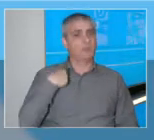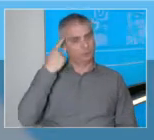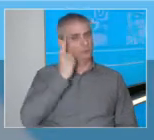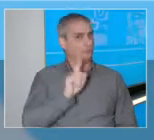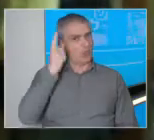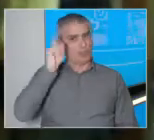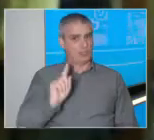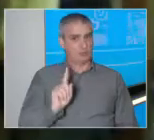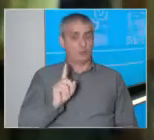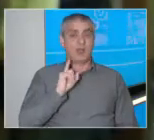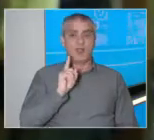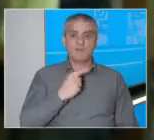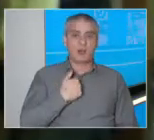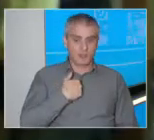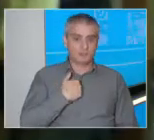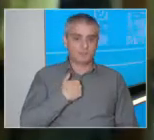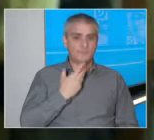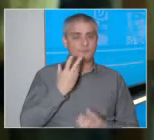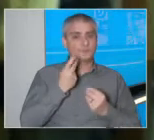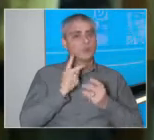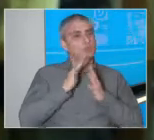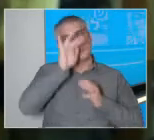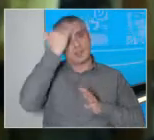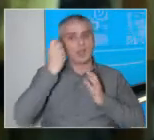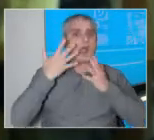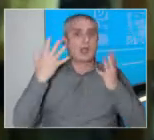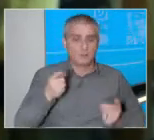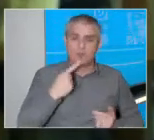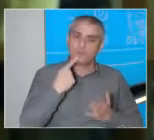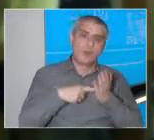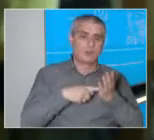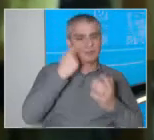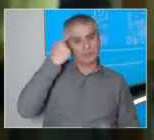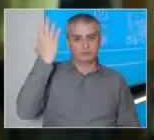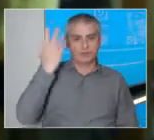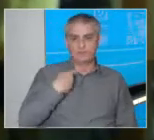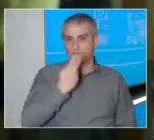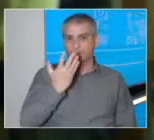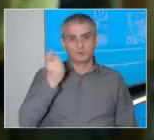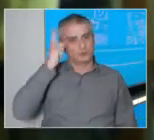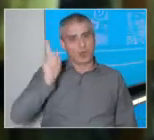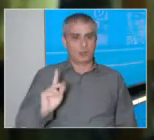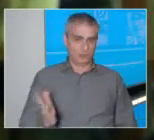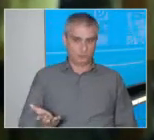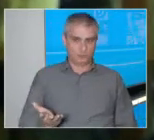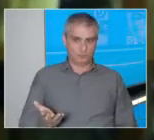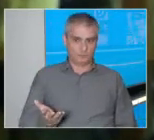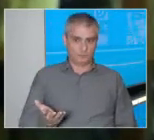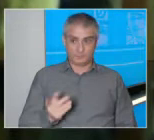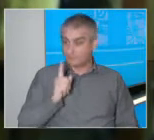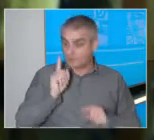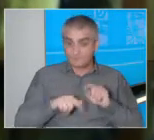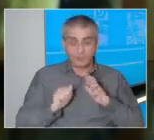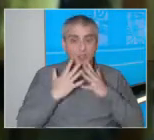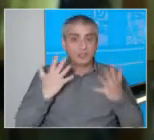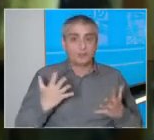שלא, אבל אני הולך באופן הרבה יותר חמור. בוא נצא לצוף השיחה בינינו כרגע שהם לא ידעו. הפשלה